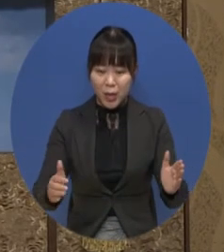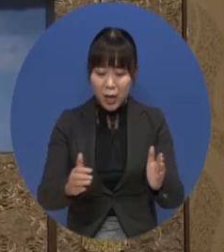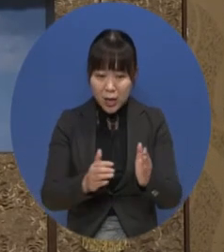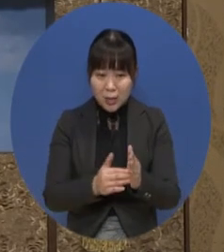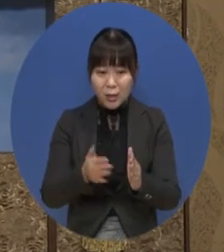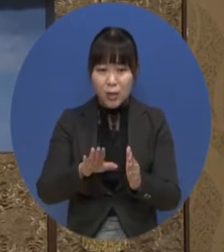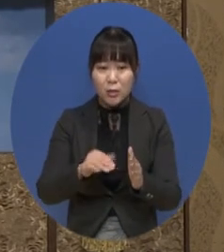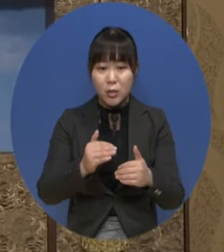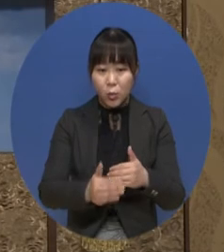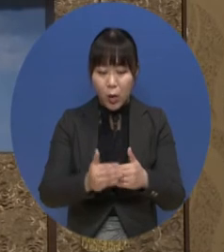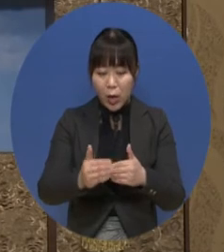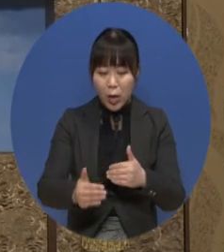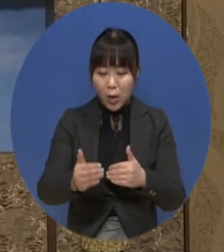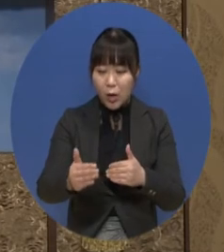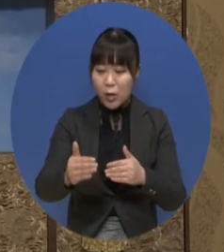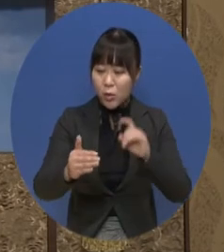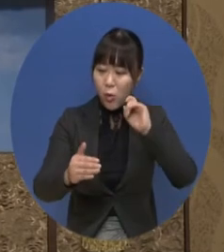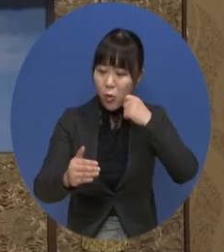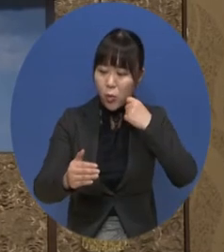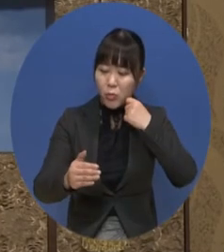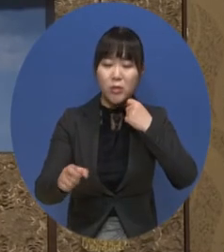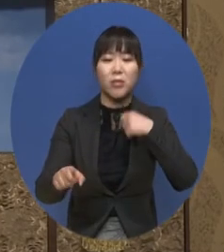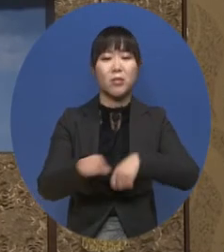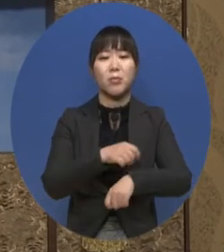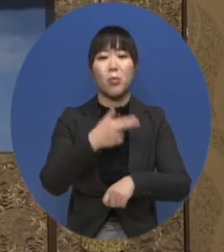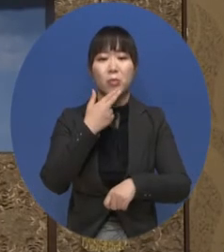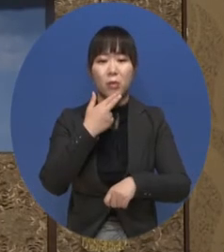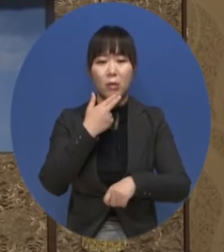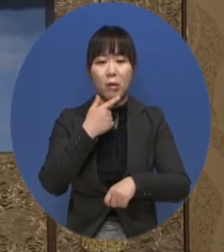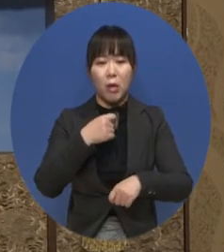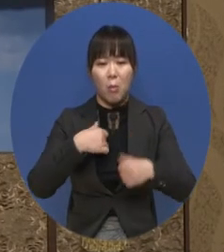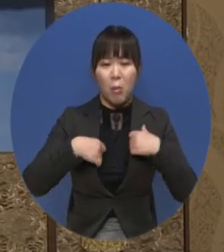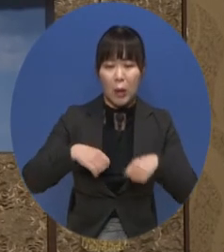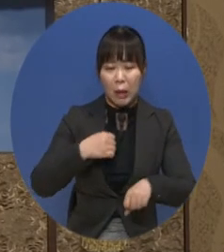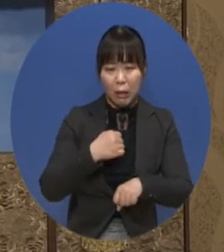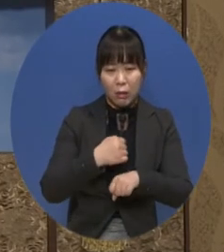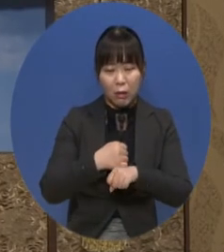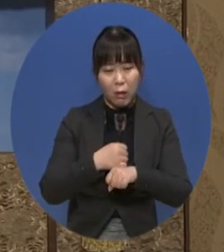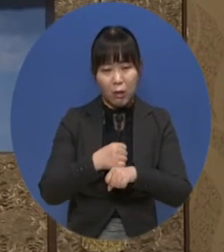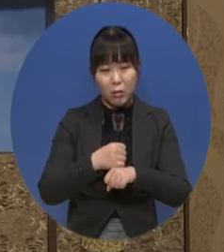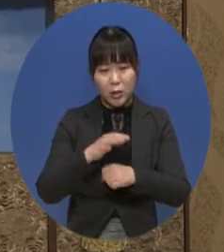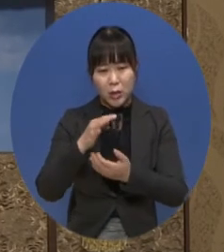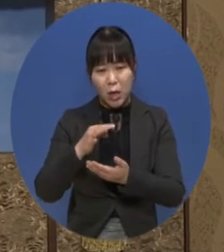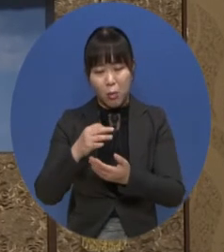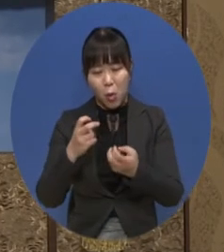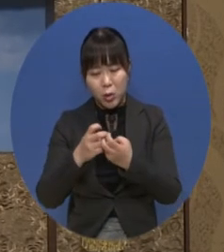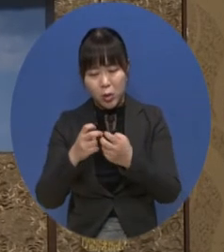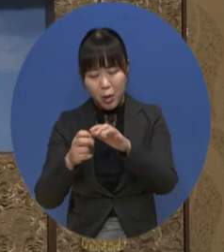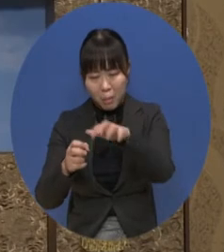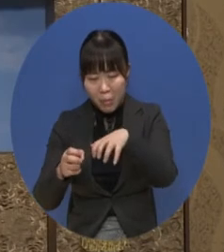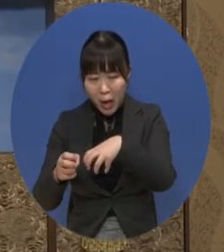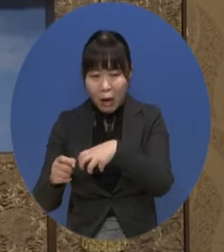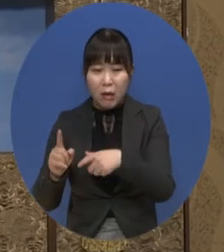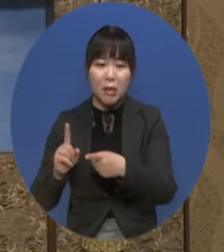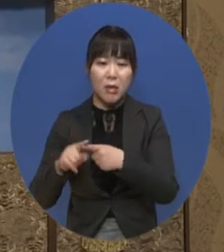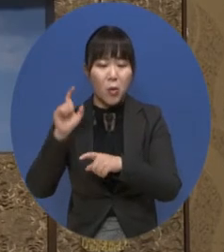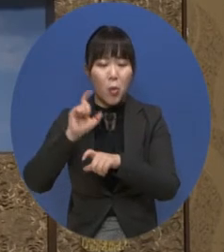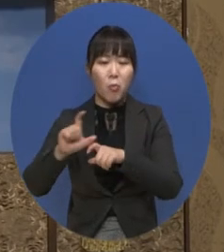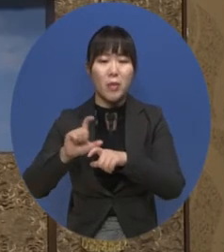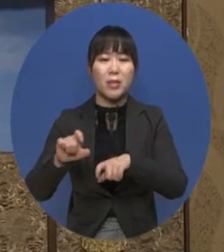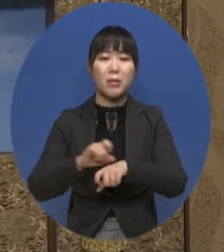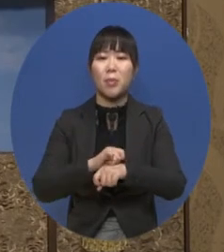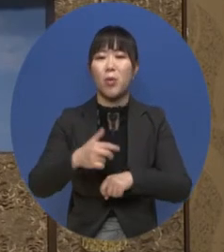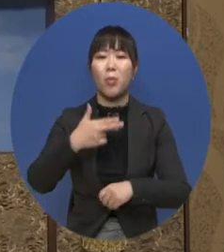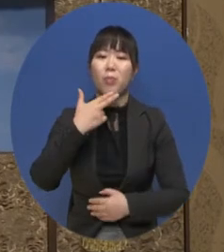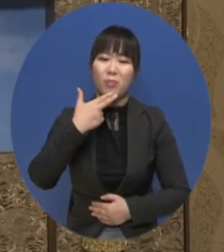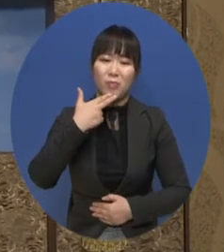했는데, 그 과정상에 고비는 없었어요. 그래서 내가 이걸 접어야 할까? 자금을 어떻게 끌어올까? 이런 고민은 크게